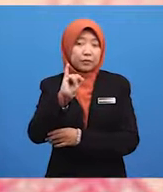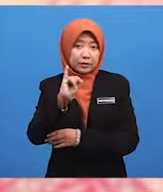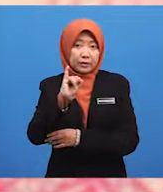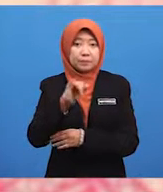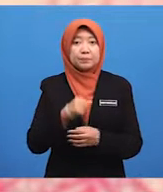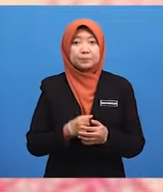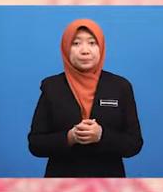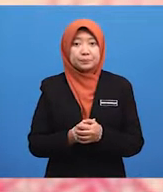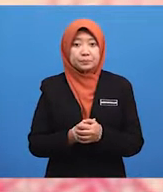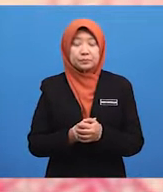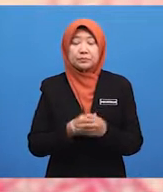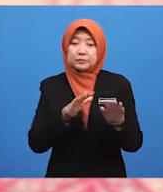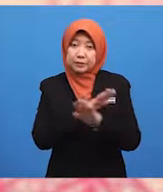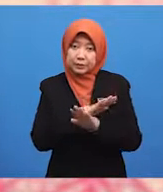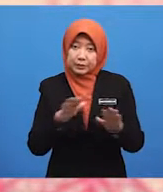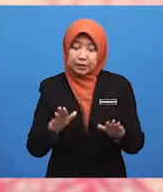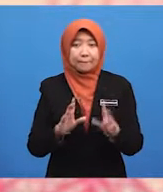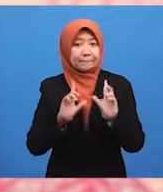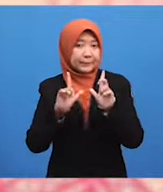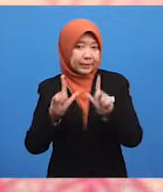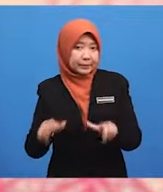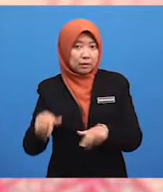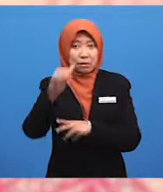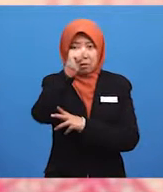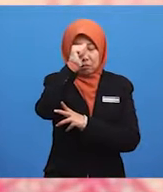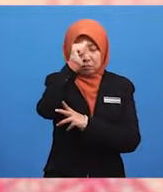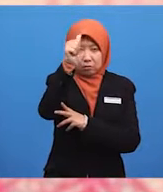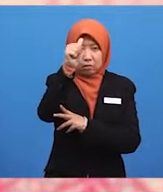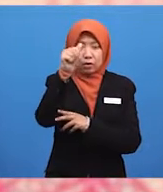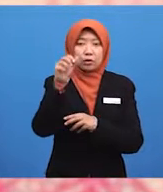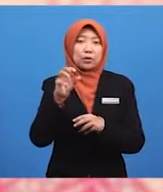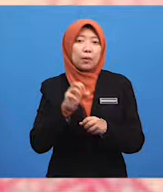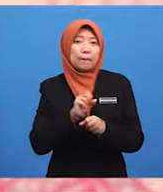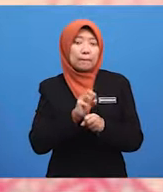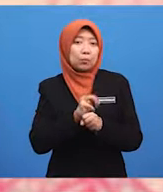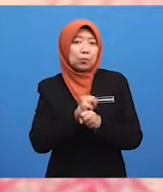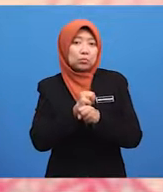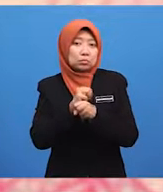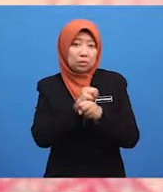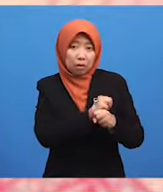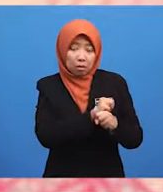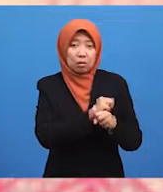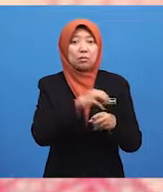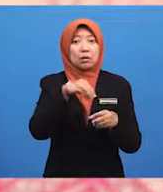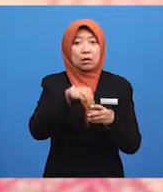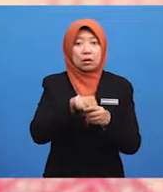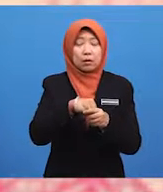khafi ialah tidak meletakkan Allah sebagai yang mutlak dalam niat ketika beribadat.